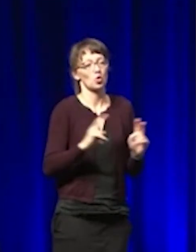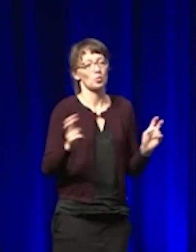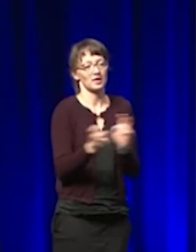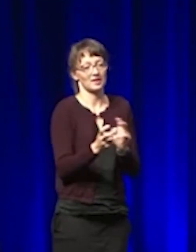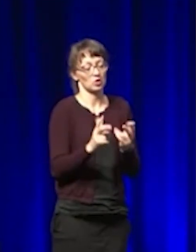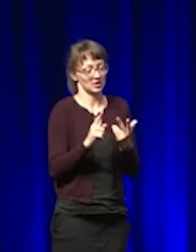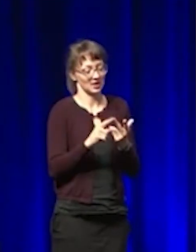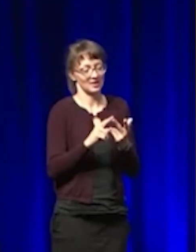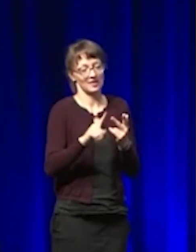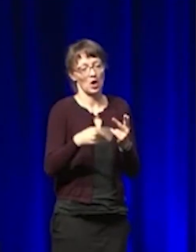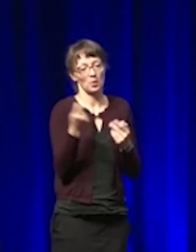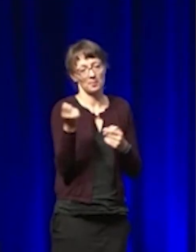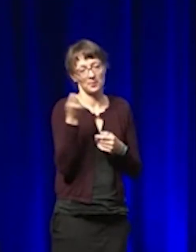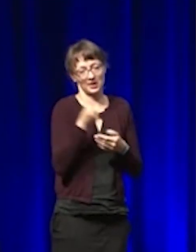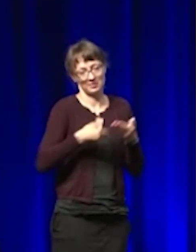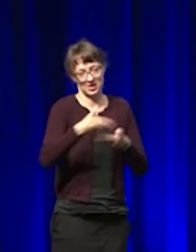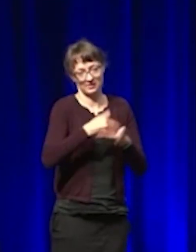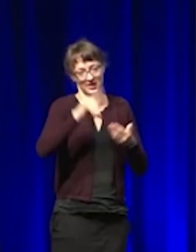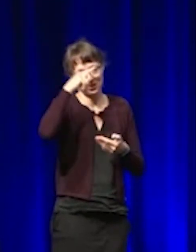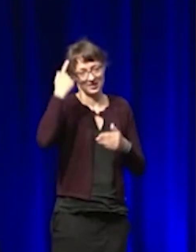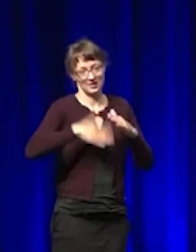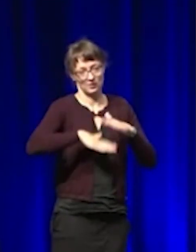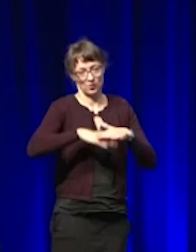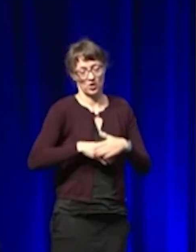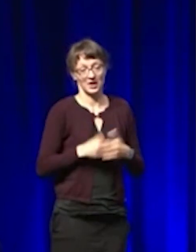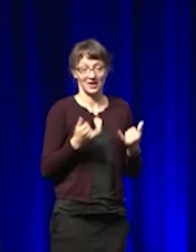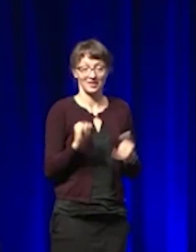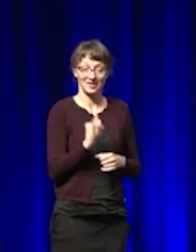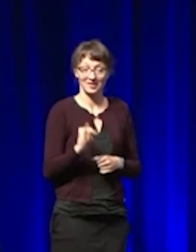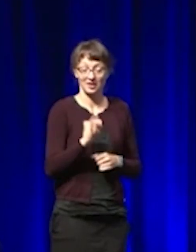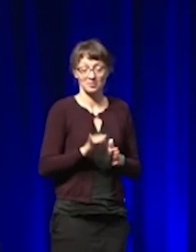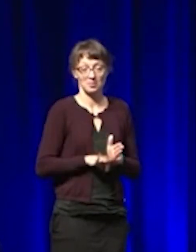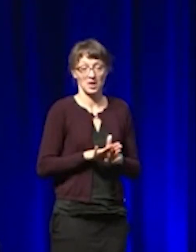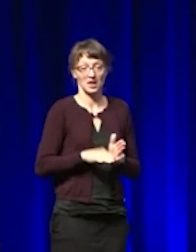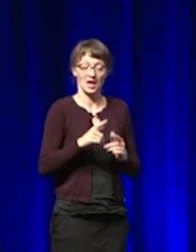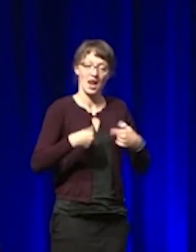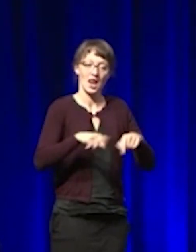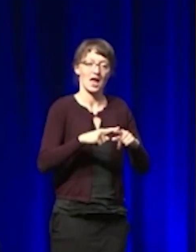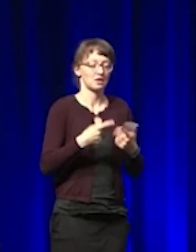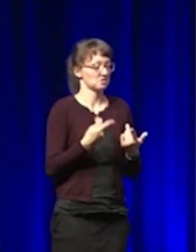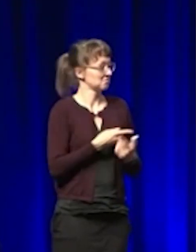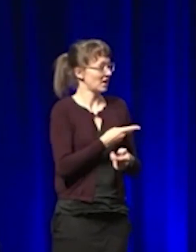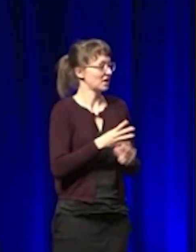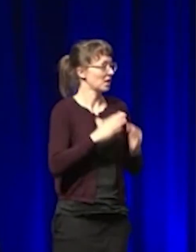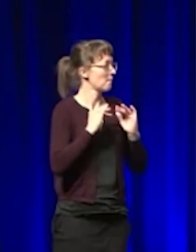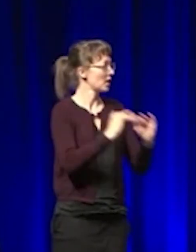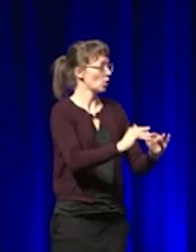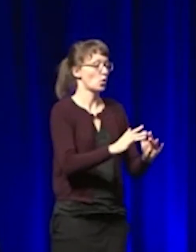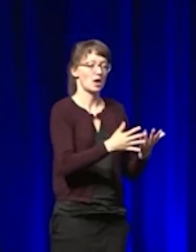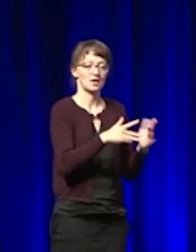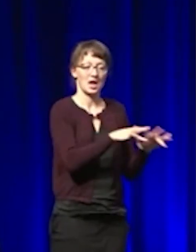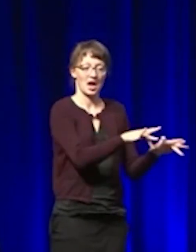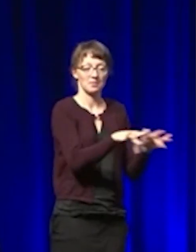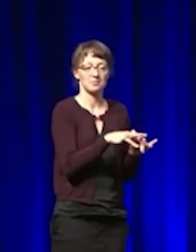auch betriebswirtschaftlich sinnvoll. Jetzt sind die Zinsen günstig, beim Land liegen Millionen herum, bei der Landinvest, wo